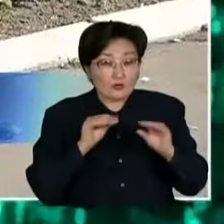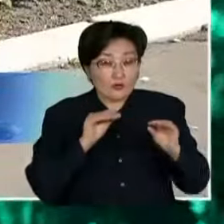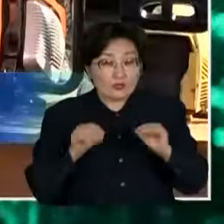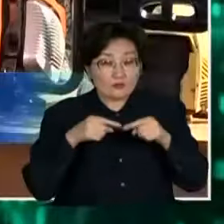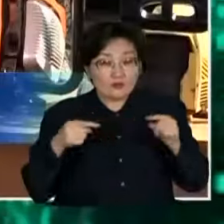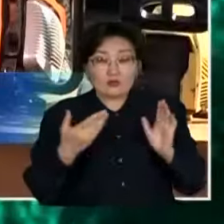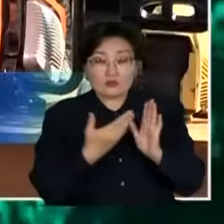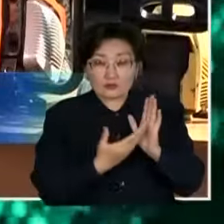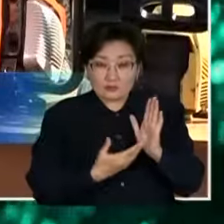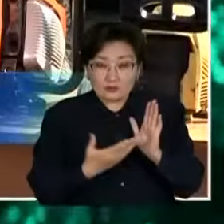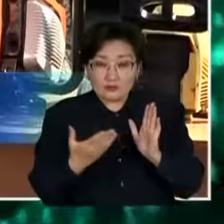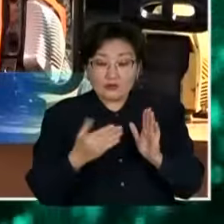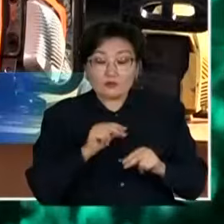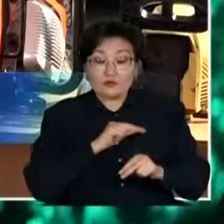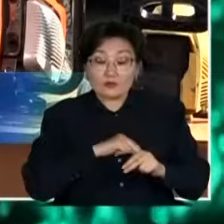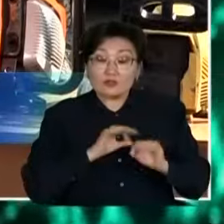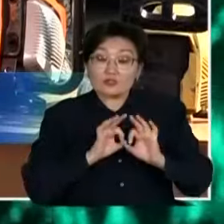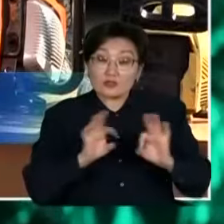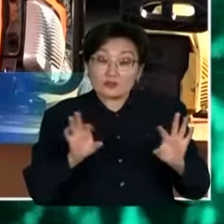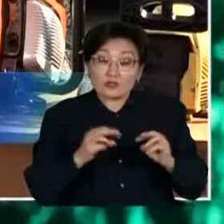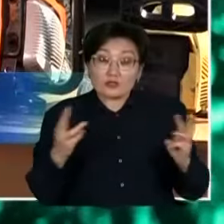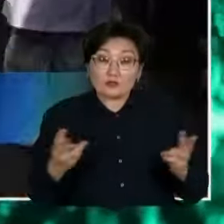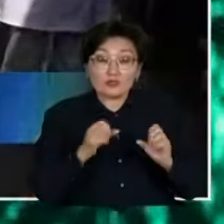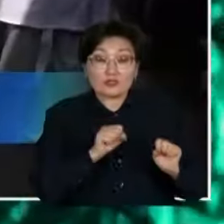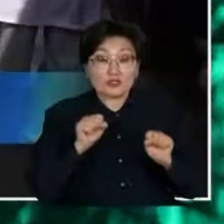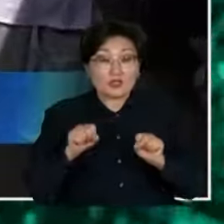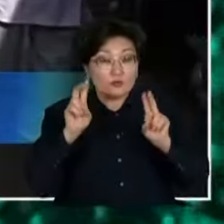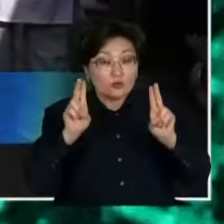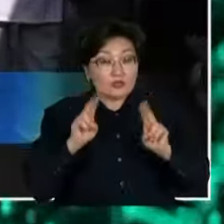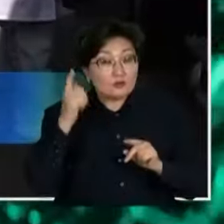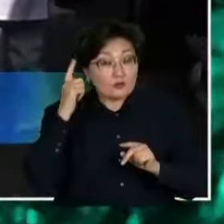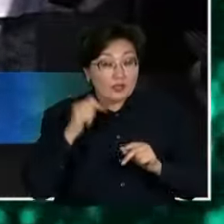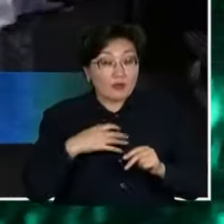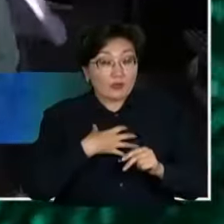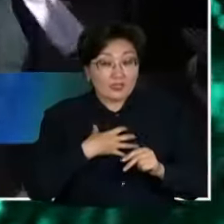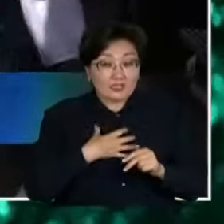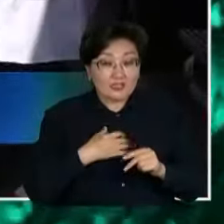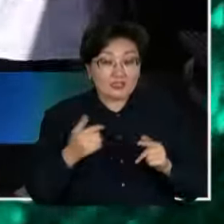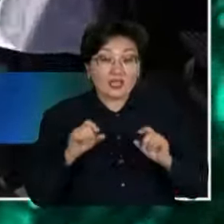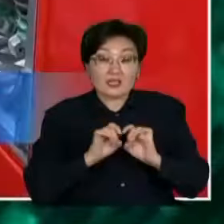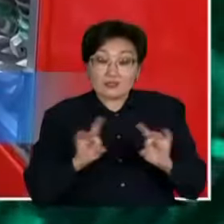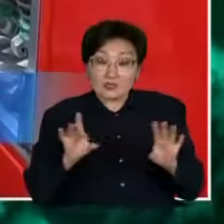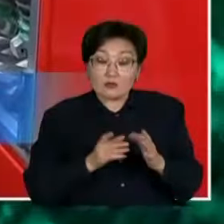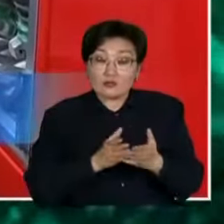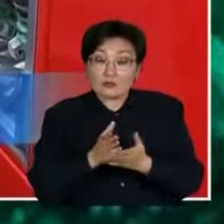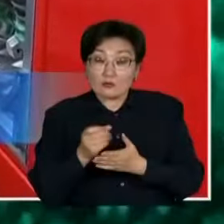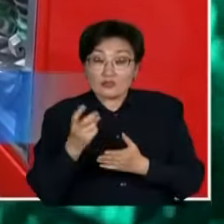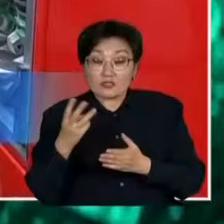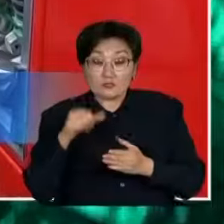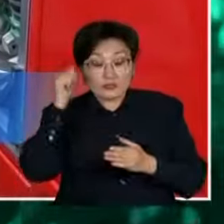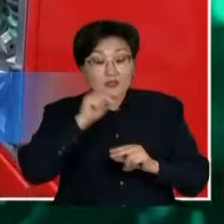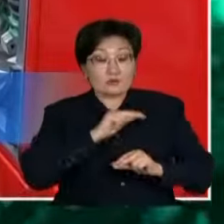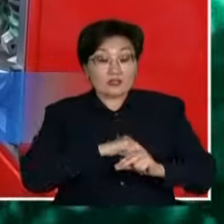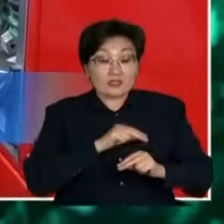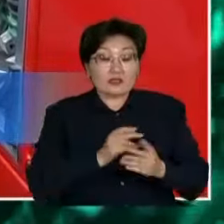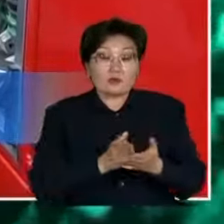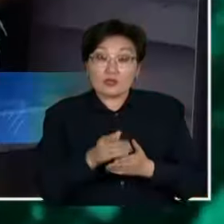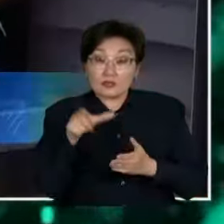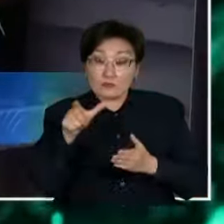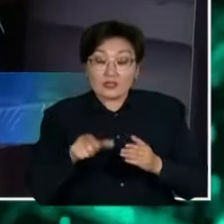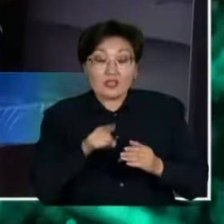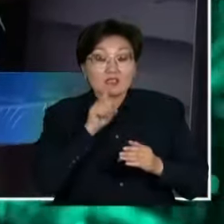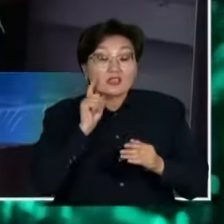көрсетілді. Олардың қызметі түсіндіріліп, өрттен сақтану ережелерін білудің маңыздылығы айтылды. Ал салада бірнеше жыл еңбек еткен ардагерлер